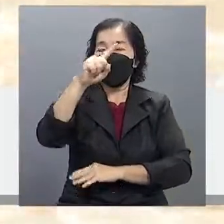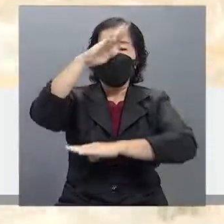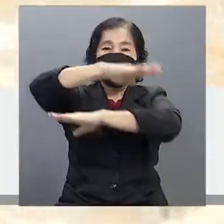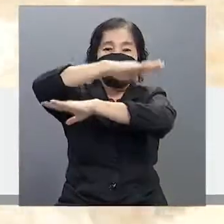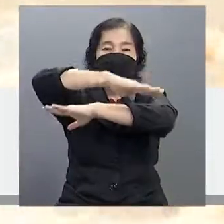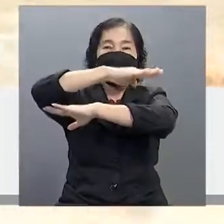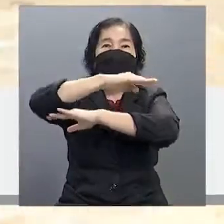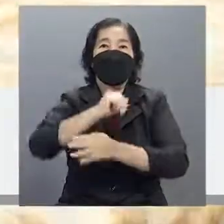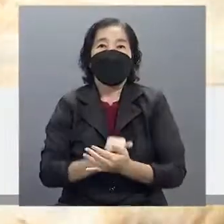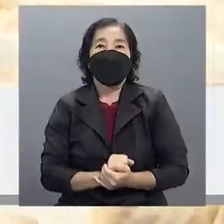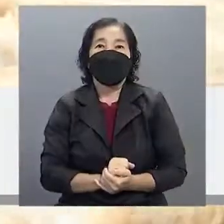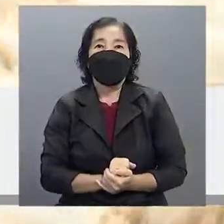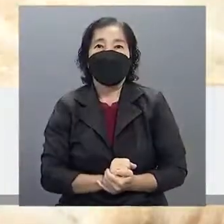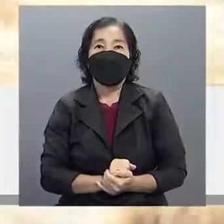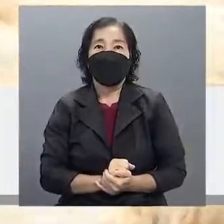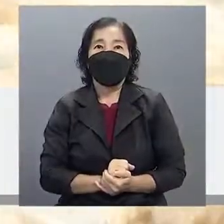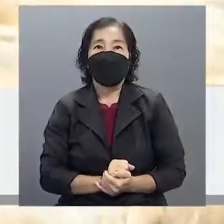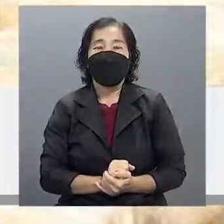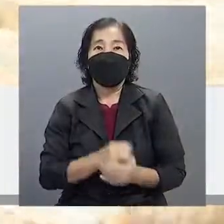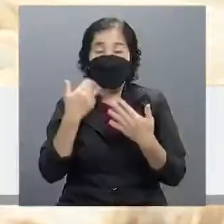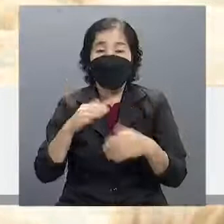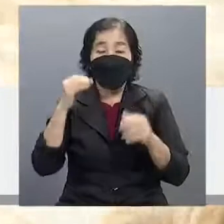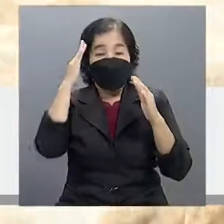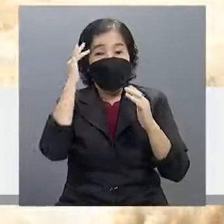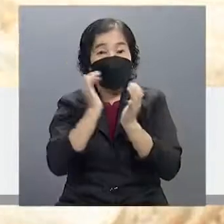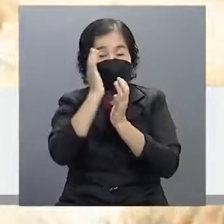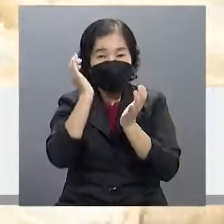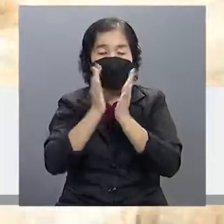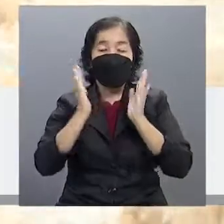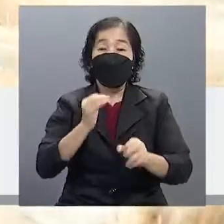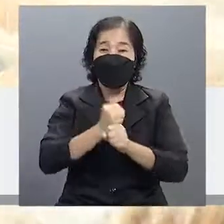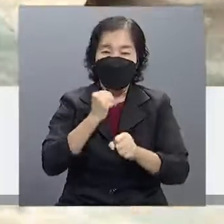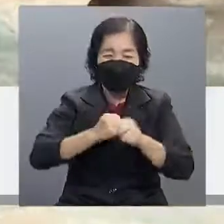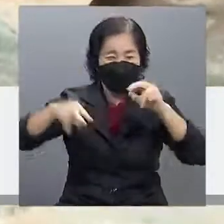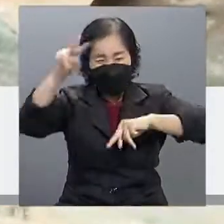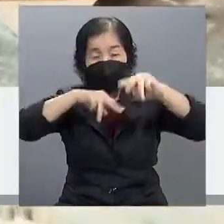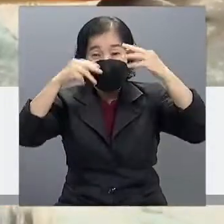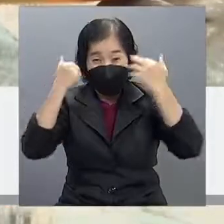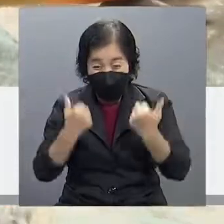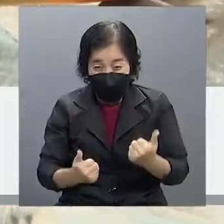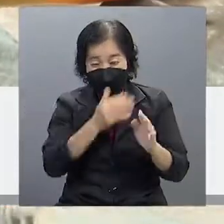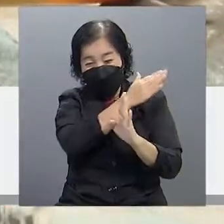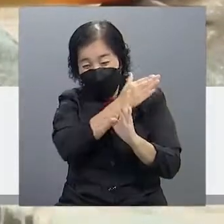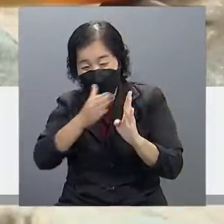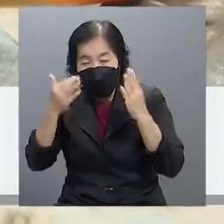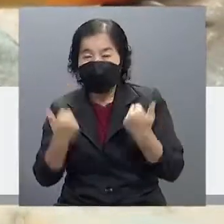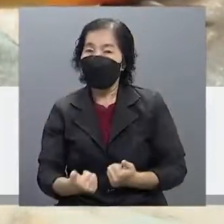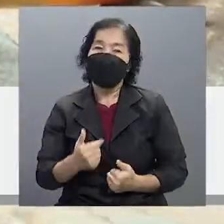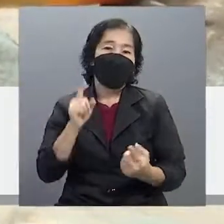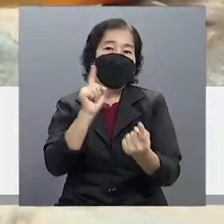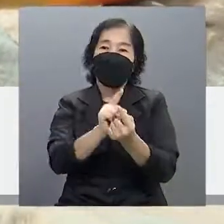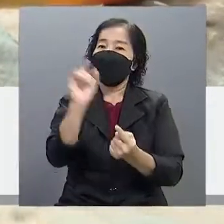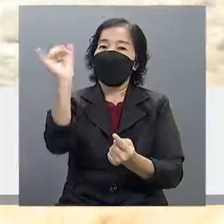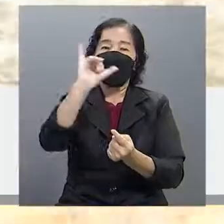มาหลังเกิดเหตุเจ้าหน้าที่ได้ออกค้นหาแต่ว่าจนถึงเวลานี้ค่ะยังไม่พบตัวค่ะโดยการค้นหานั้น